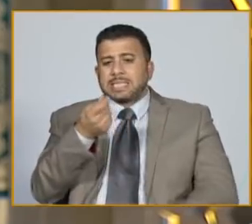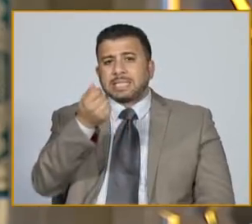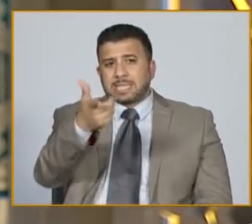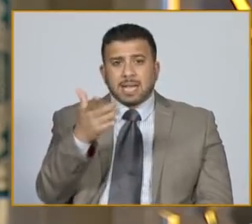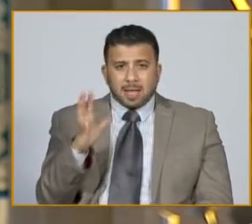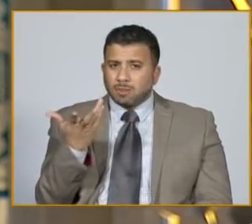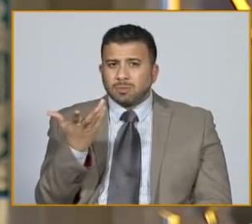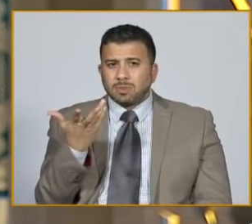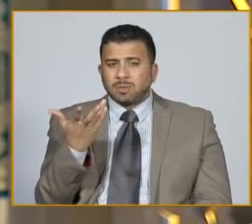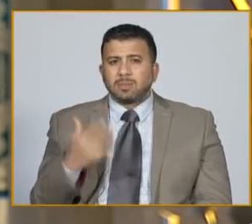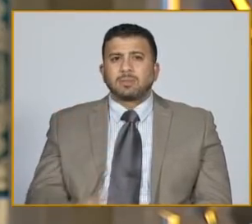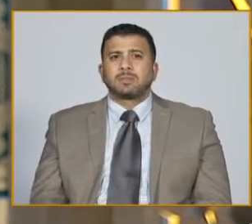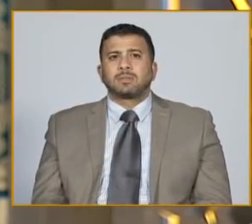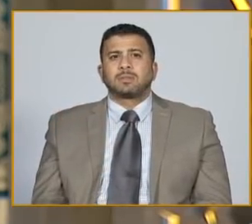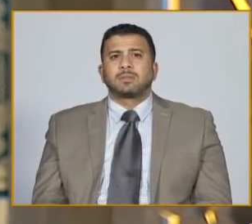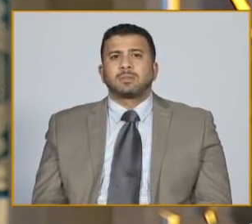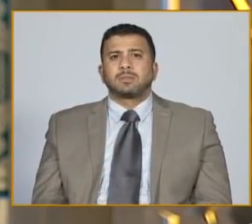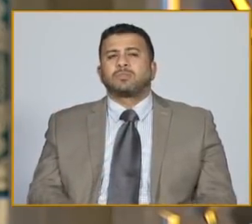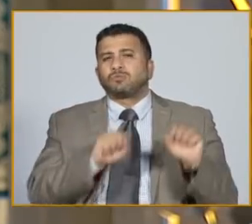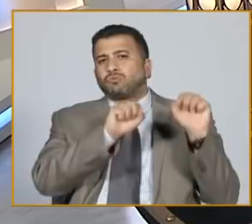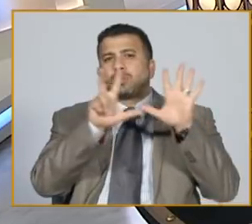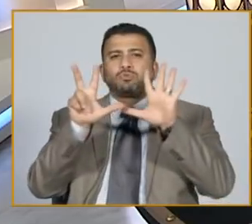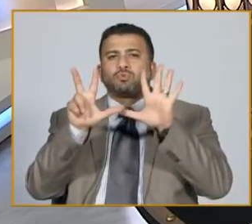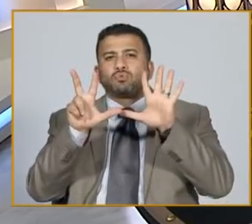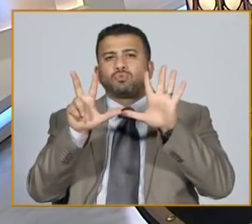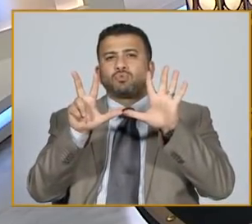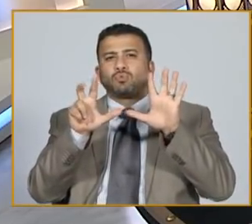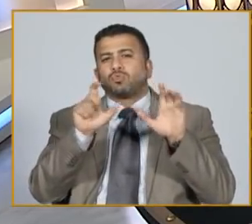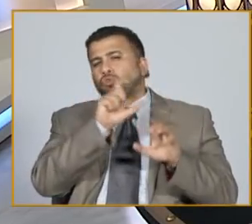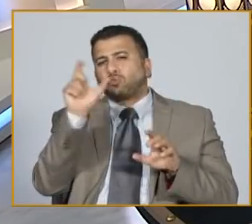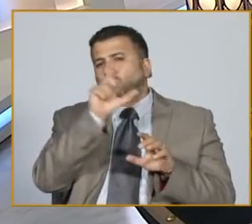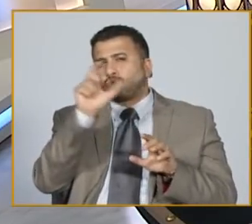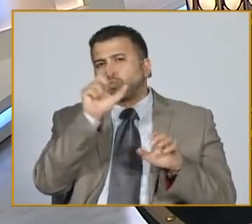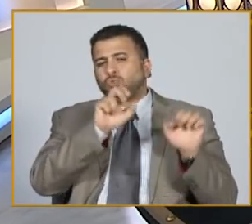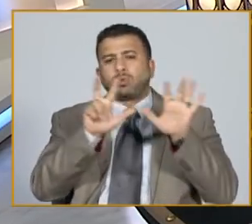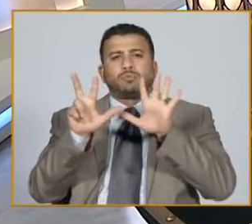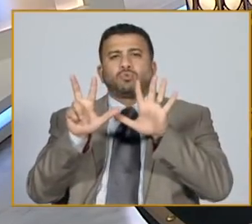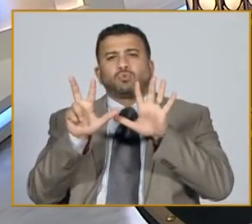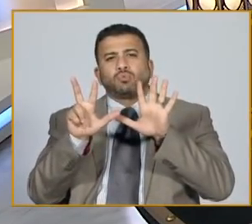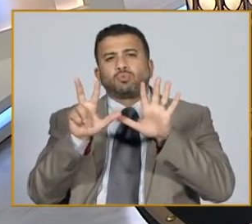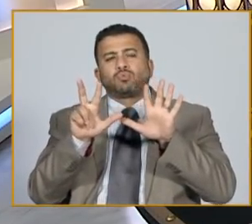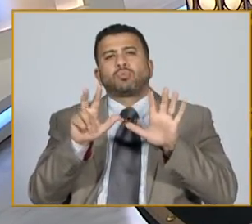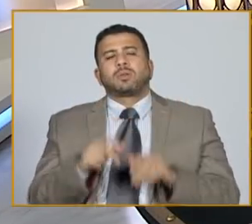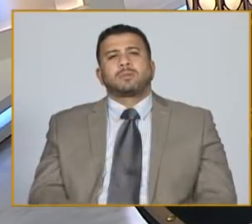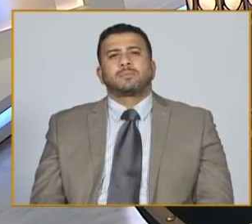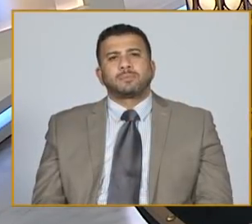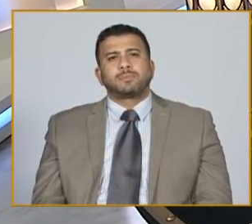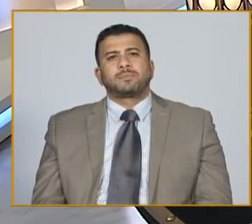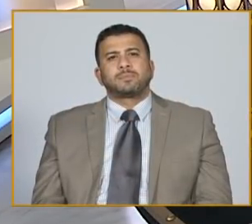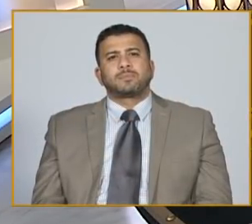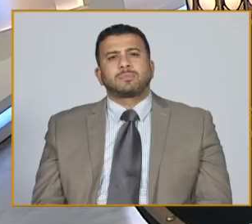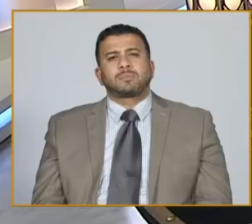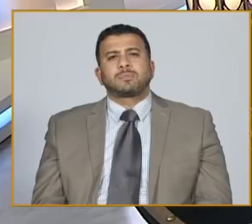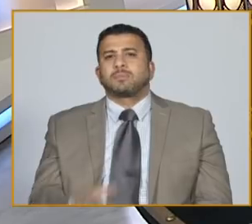بقى حوالي 7 أشهر 8 أشهر. 8 أشهر ها؟ نعم. طيب وبالنسبة لأبو خطاب